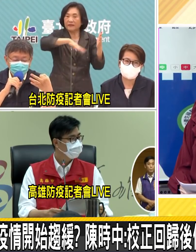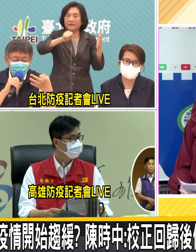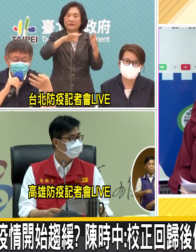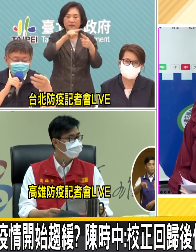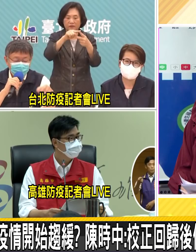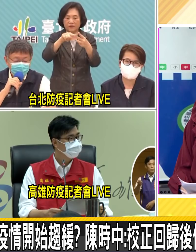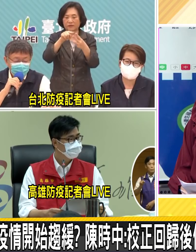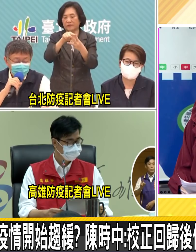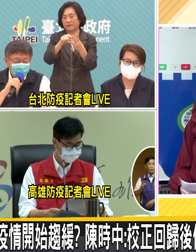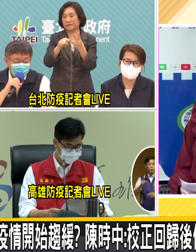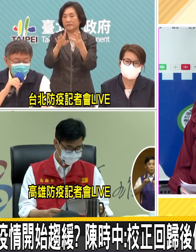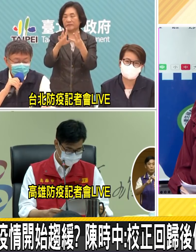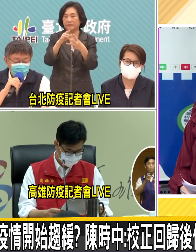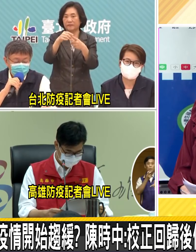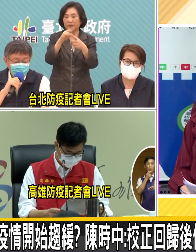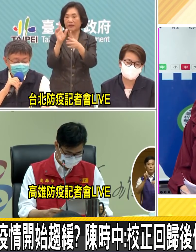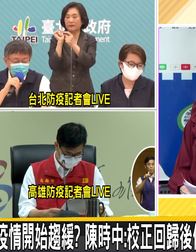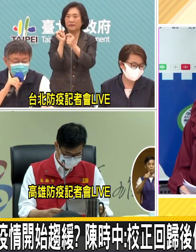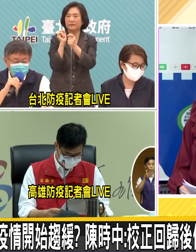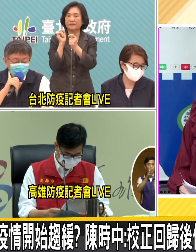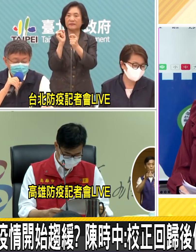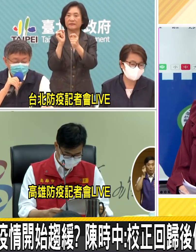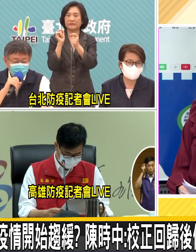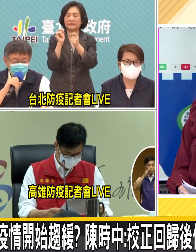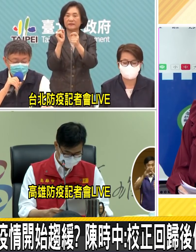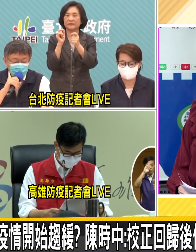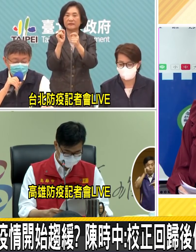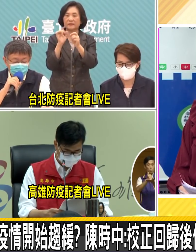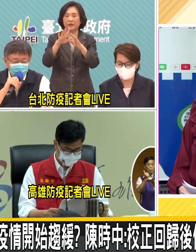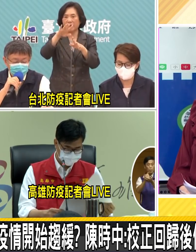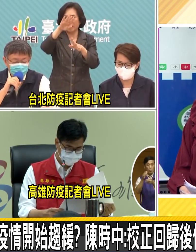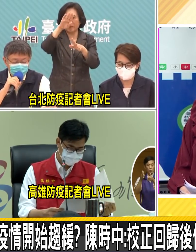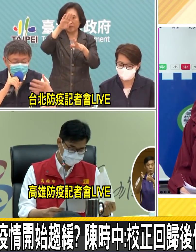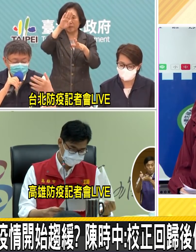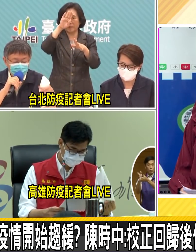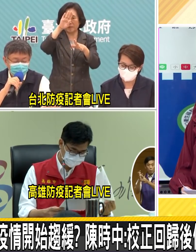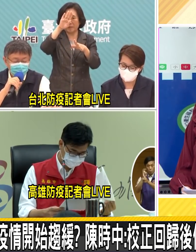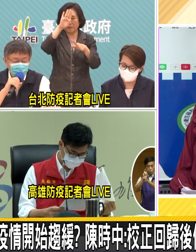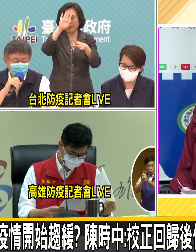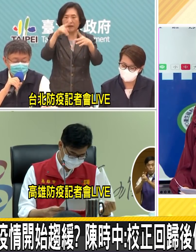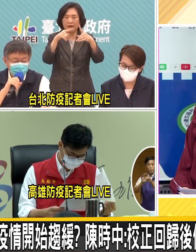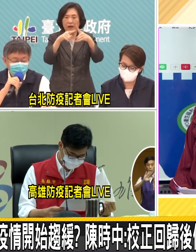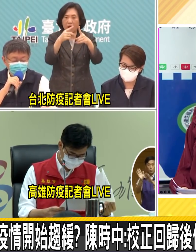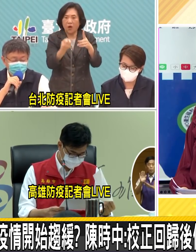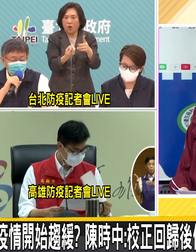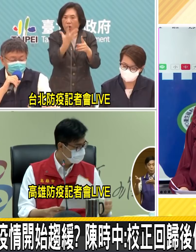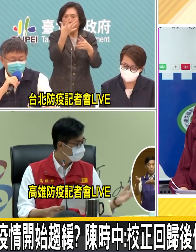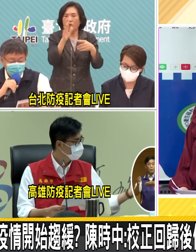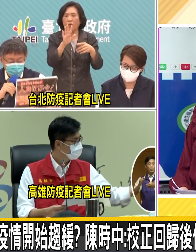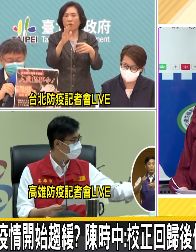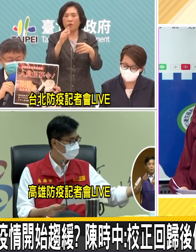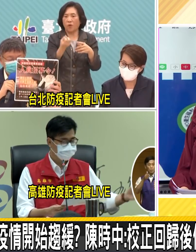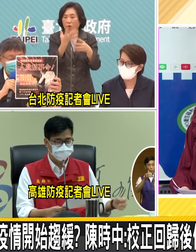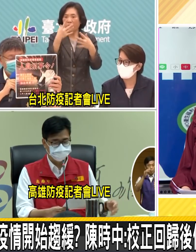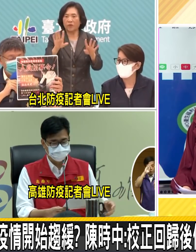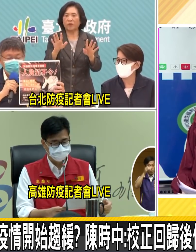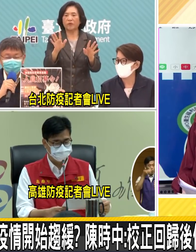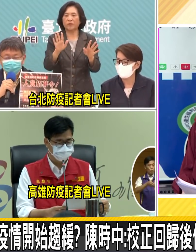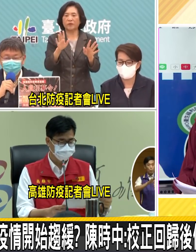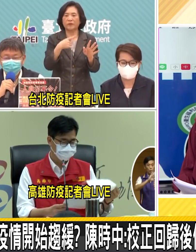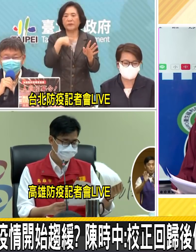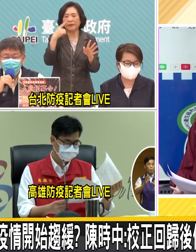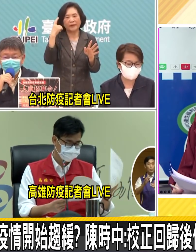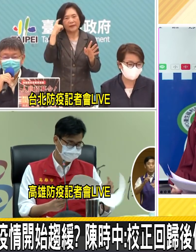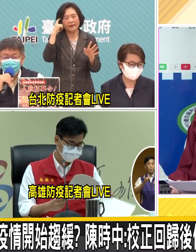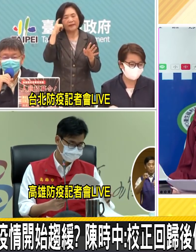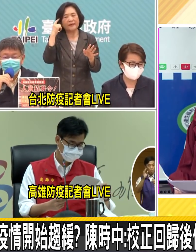足，导致于之前有很多没有验完的，现在验完，我一次把数字去补回去，这个大家可以接受。但当他发明一个